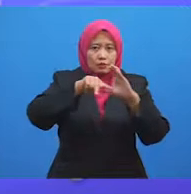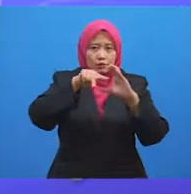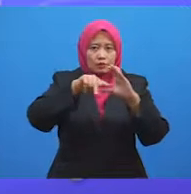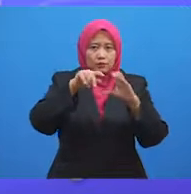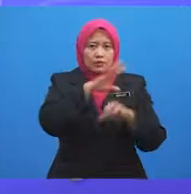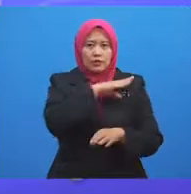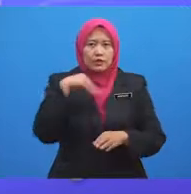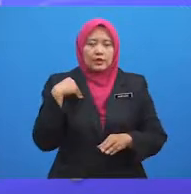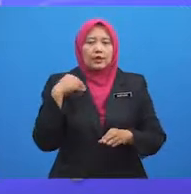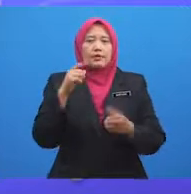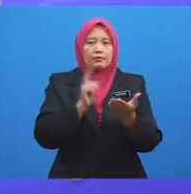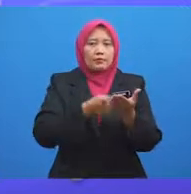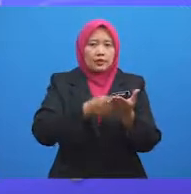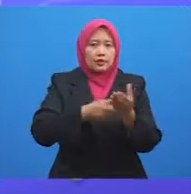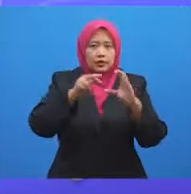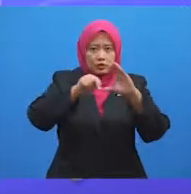suatu atom.